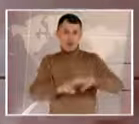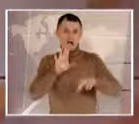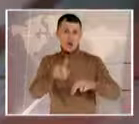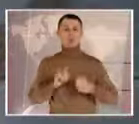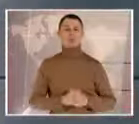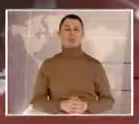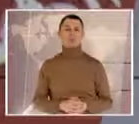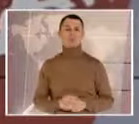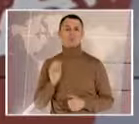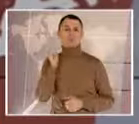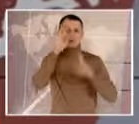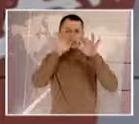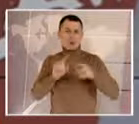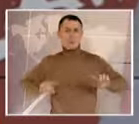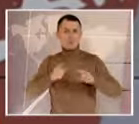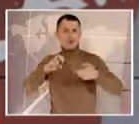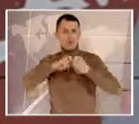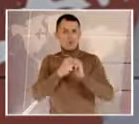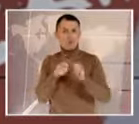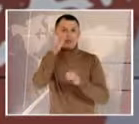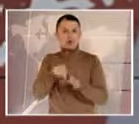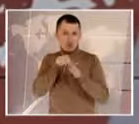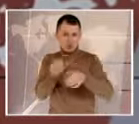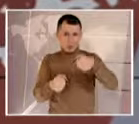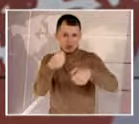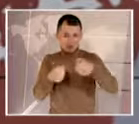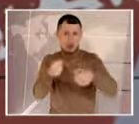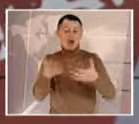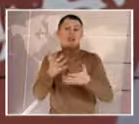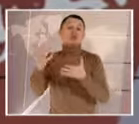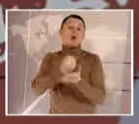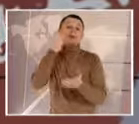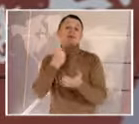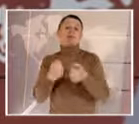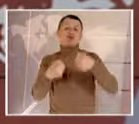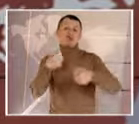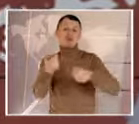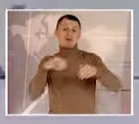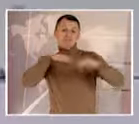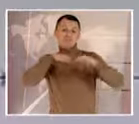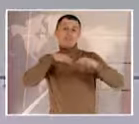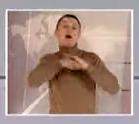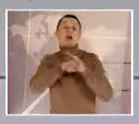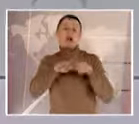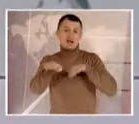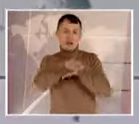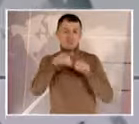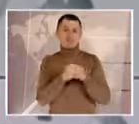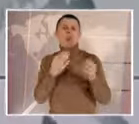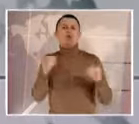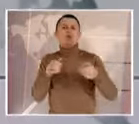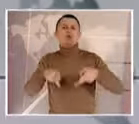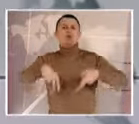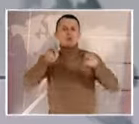Din soarele dă bătăi de cap șoferilor care se încumetă să-și scoată mașinile din parcare. Mai multe drumuri au fost închise de autorități din cauza